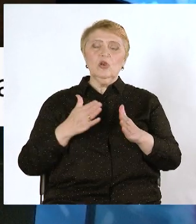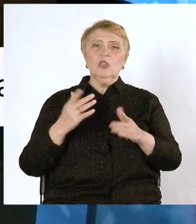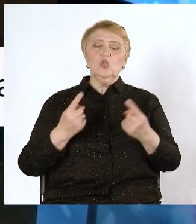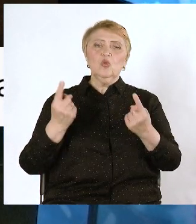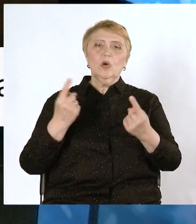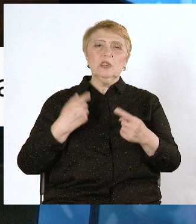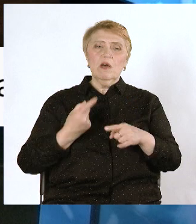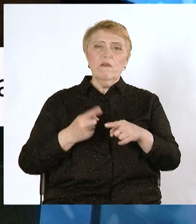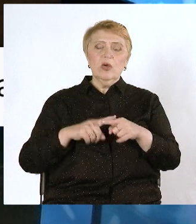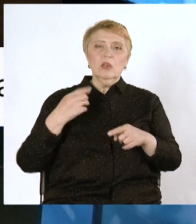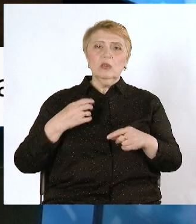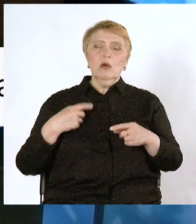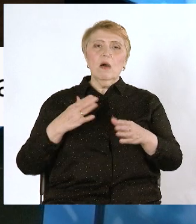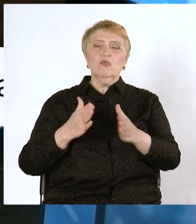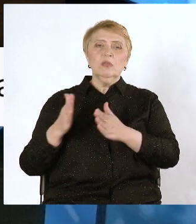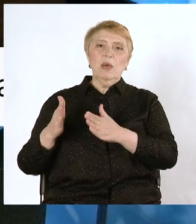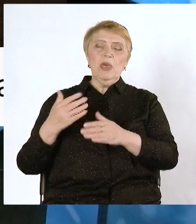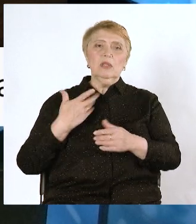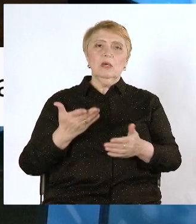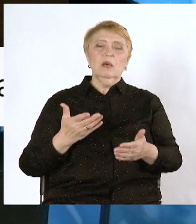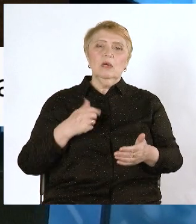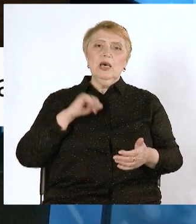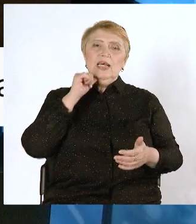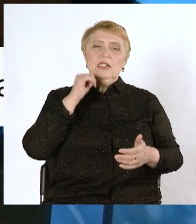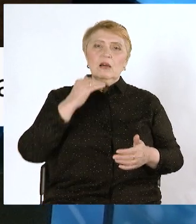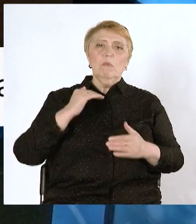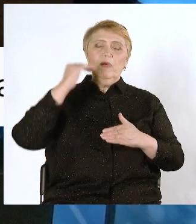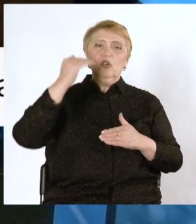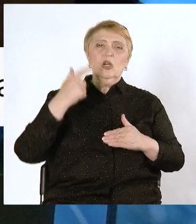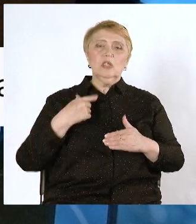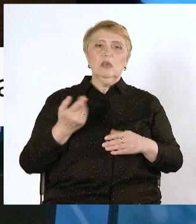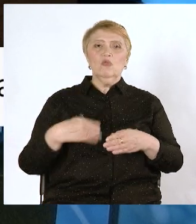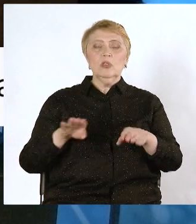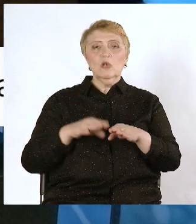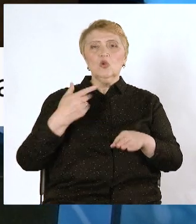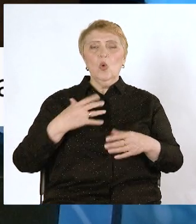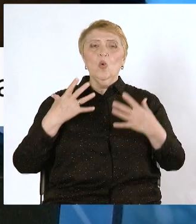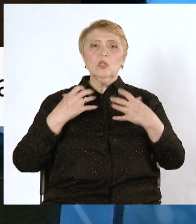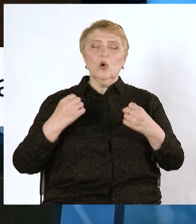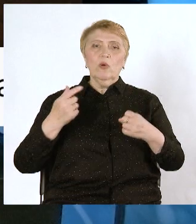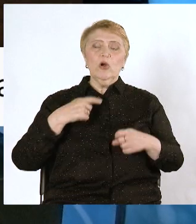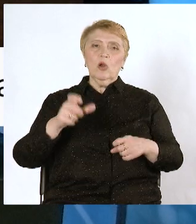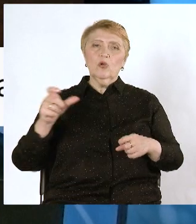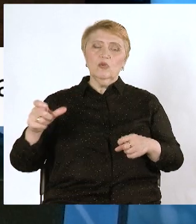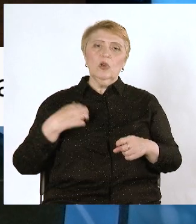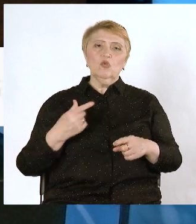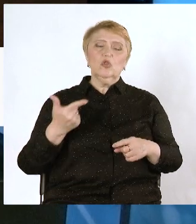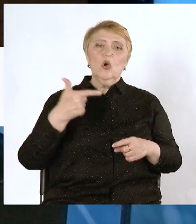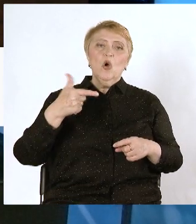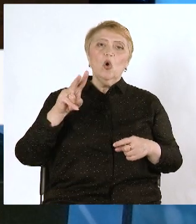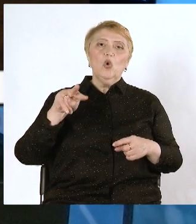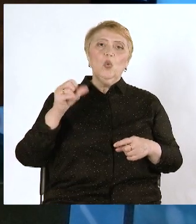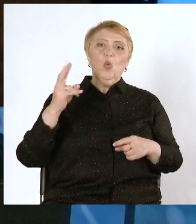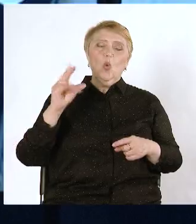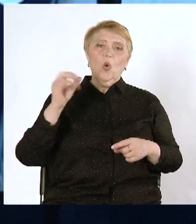момент сахар крови повышается даже у здоровых людей потому что ну глюкозы эта энергия до для